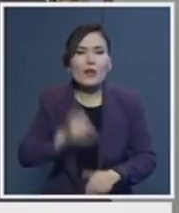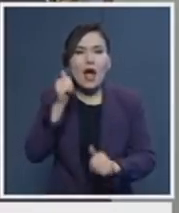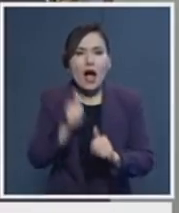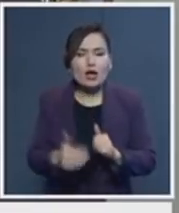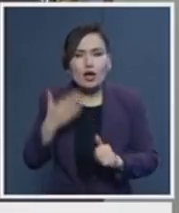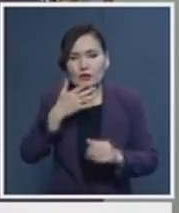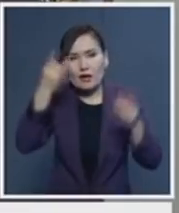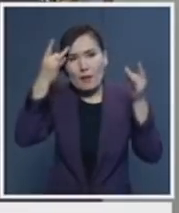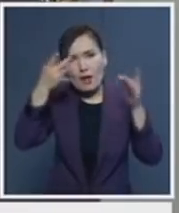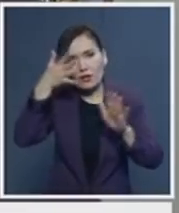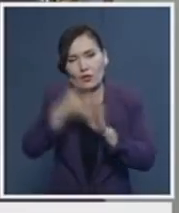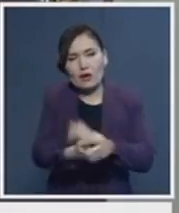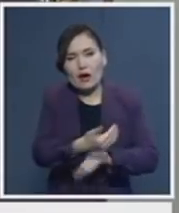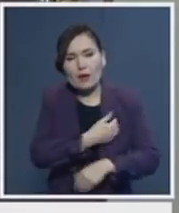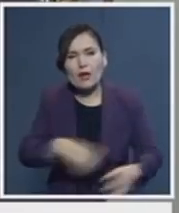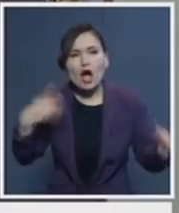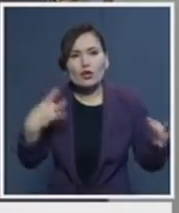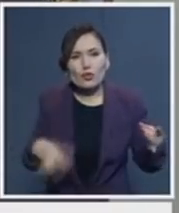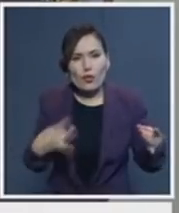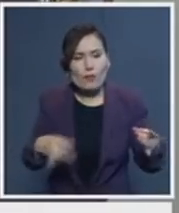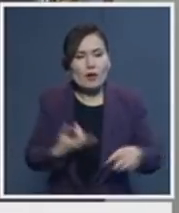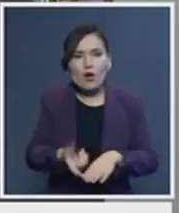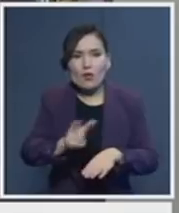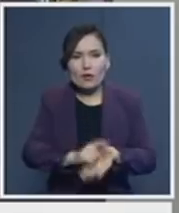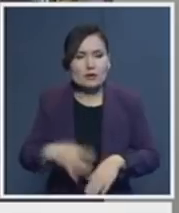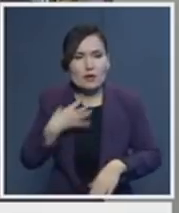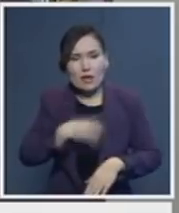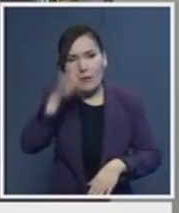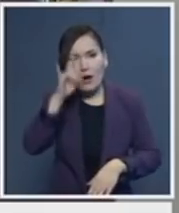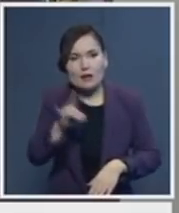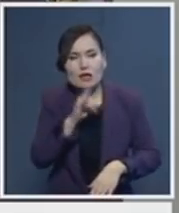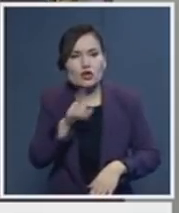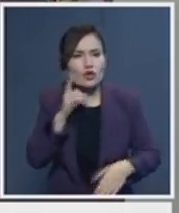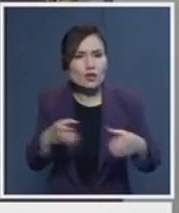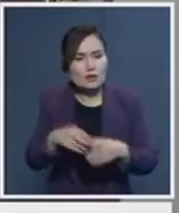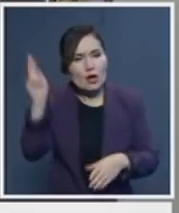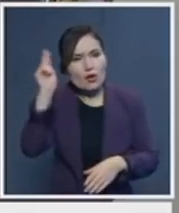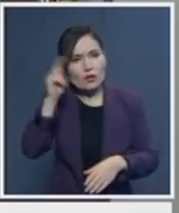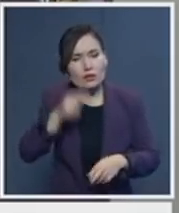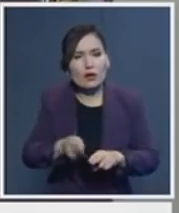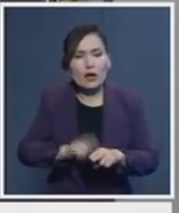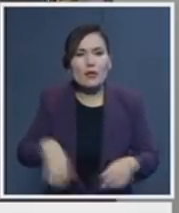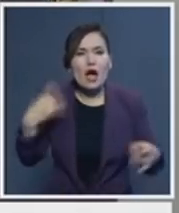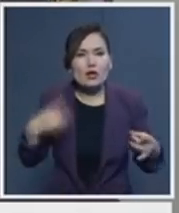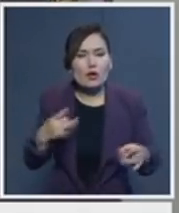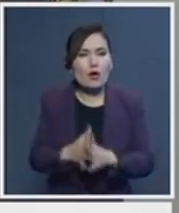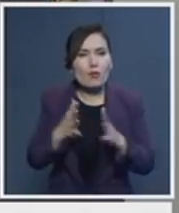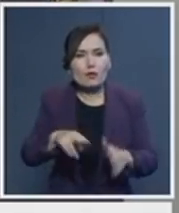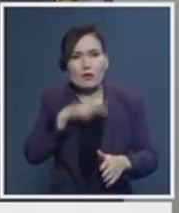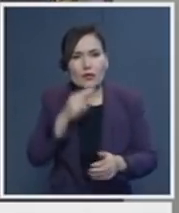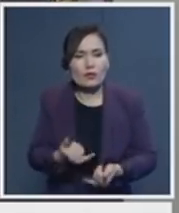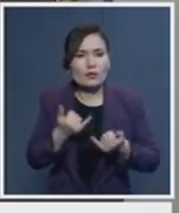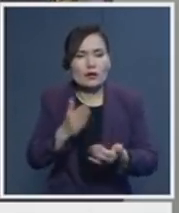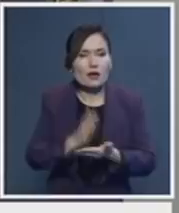тарихы маңызды. Соның ішінде домбыра мұндағы қазақтардың ажырамас бөлшегіне айналған. Сол себепті домбыраға баса назар аударып